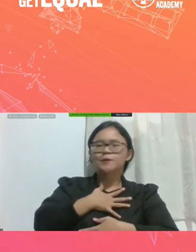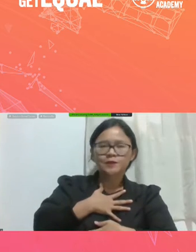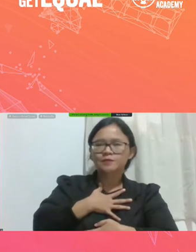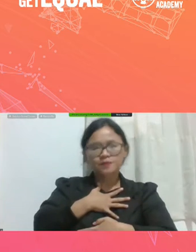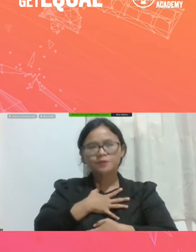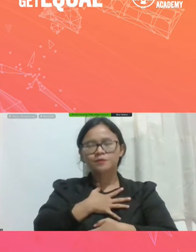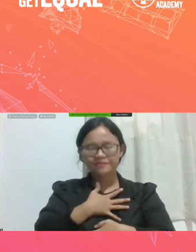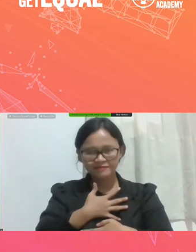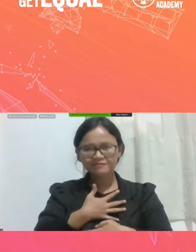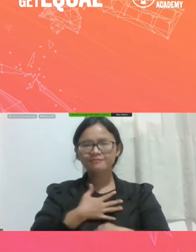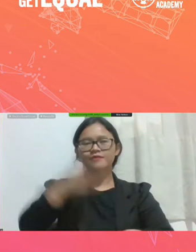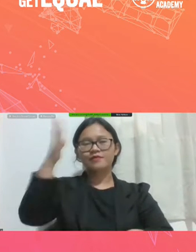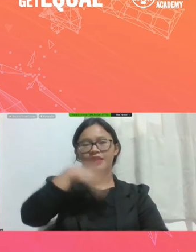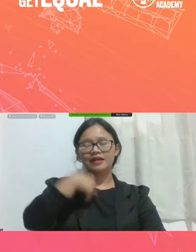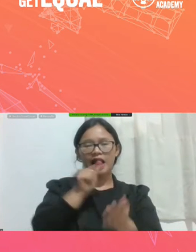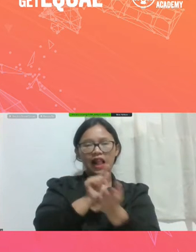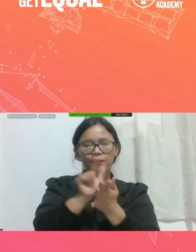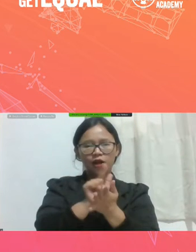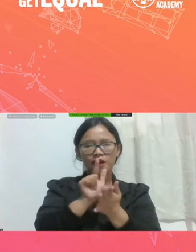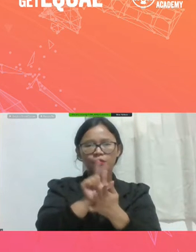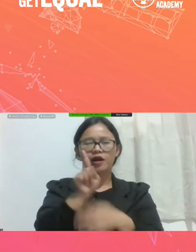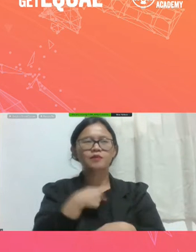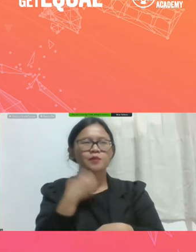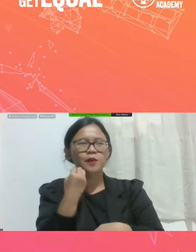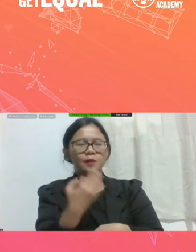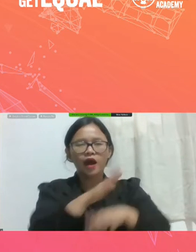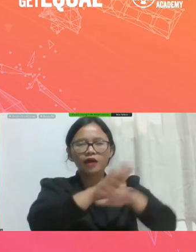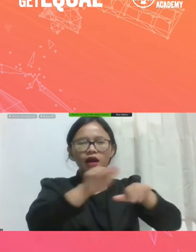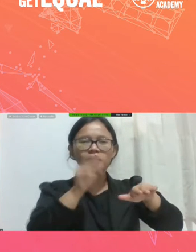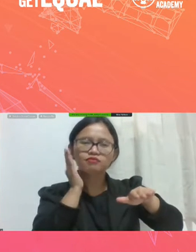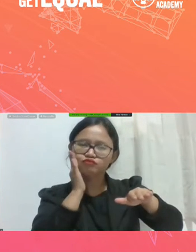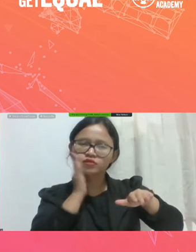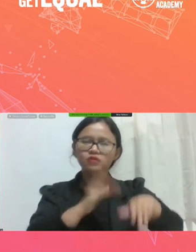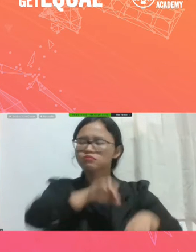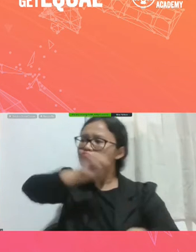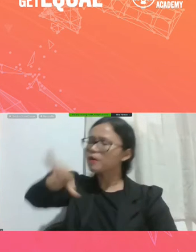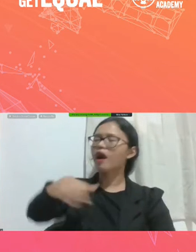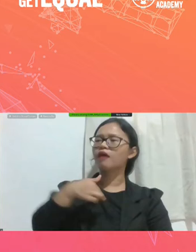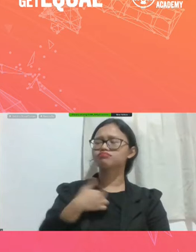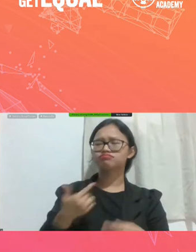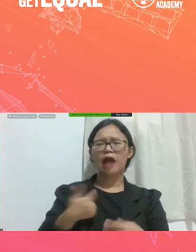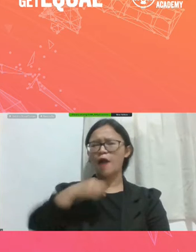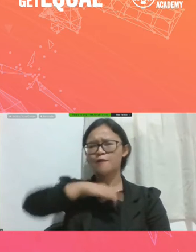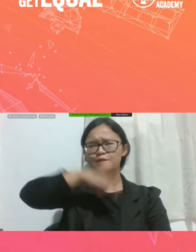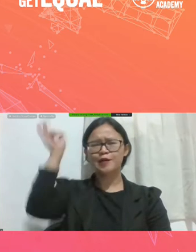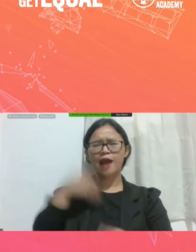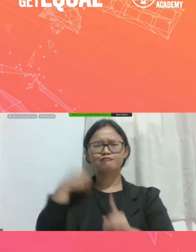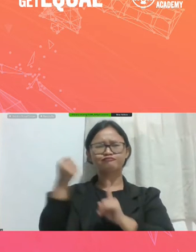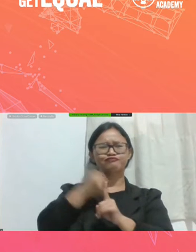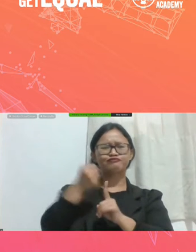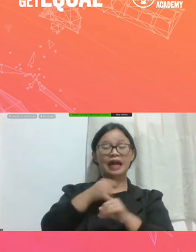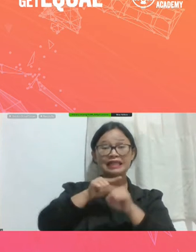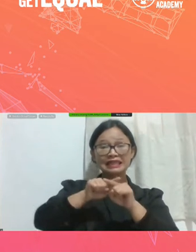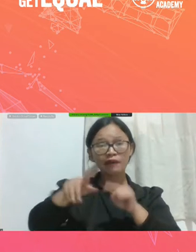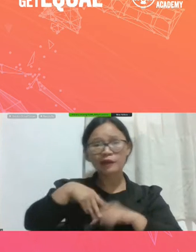report ini ada beberapa statement kaum muda dari Indonesia yang mereka mengakui mereka mungkin ada yang belum pernah mengalami kekerasan tapi sudah merasa